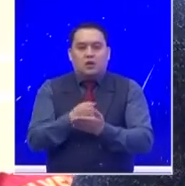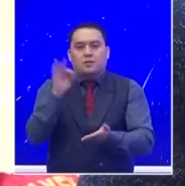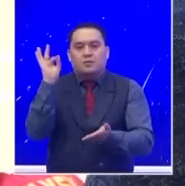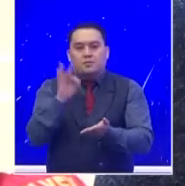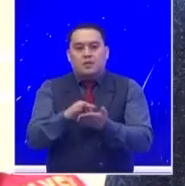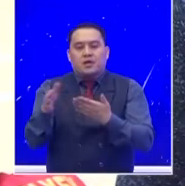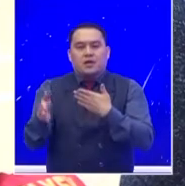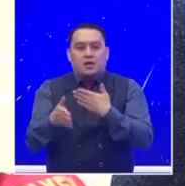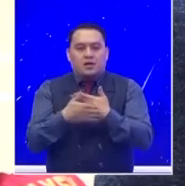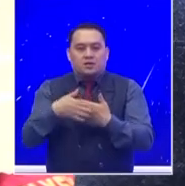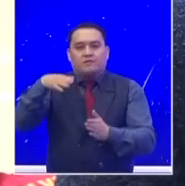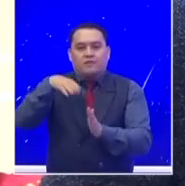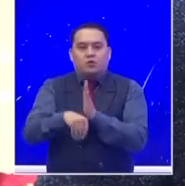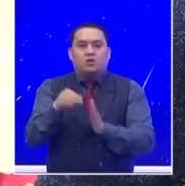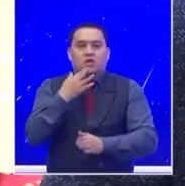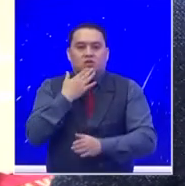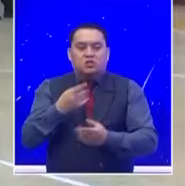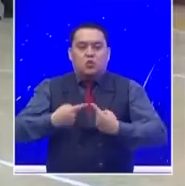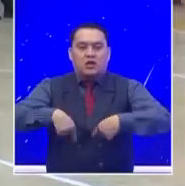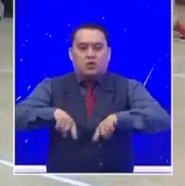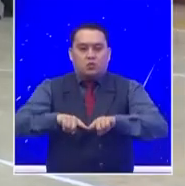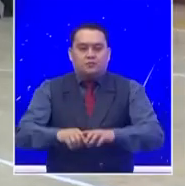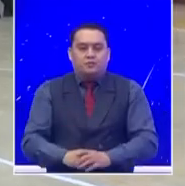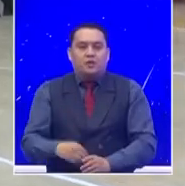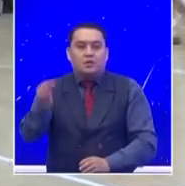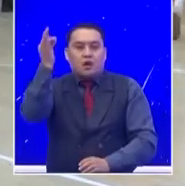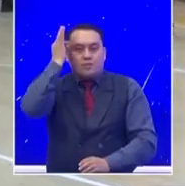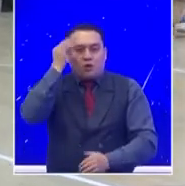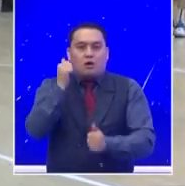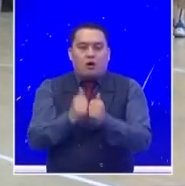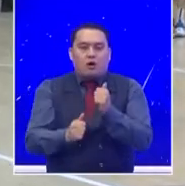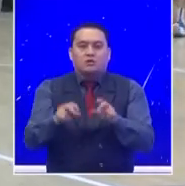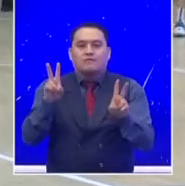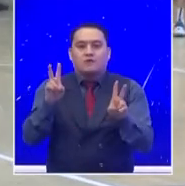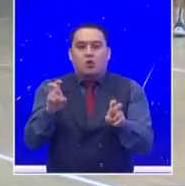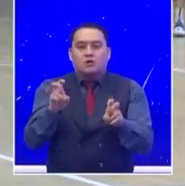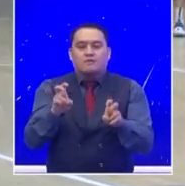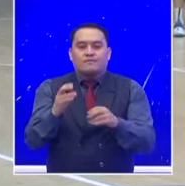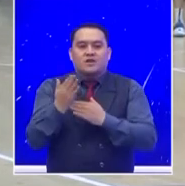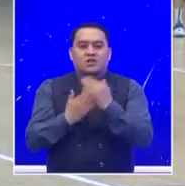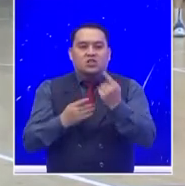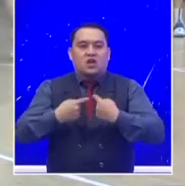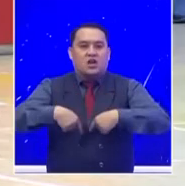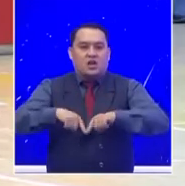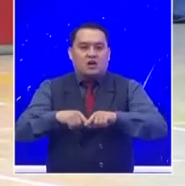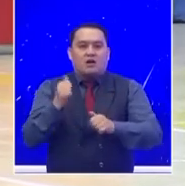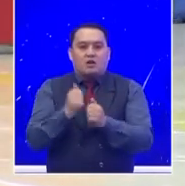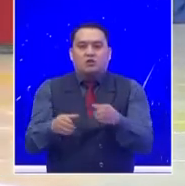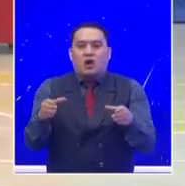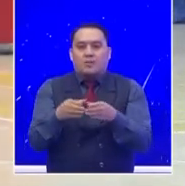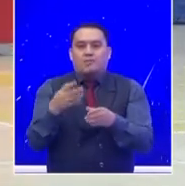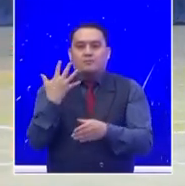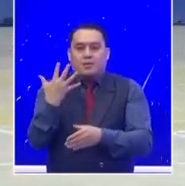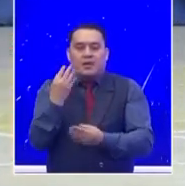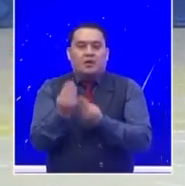собой задачи войти в национальную лигу. Напомним, каждый тур в рамках высшей лиги проходит в один круг. И каждая из команд проведет по